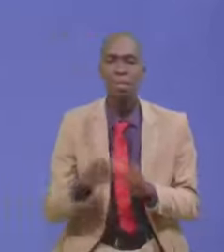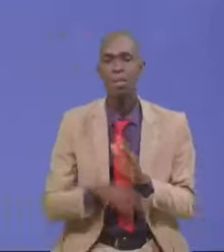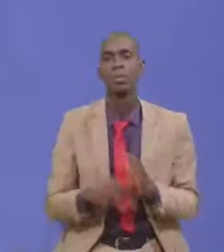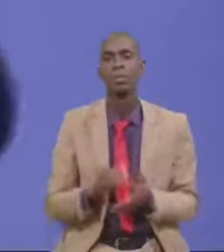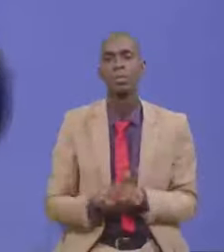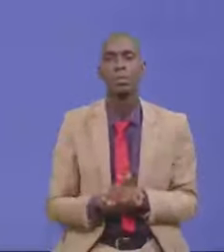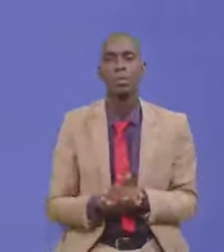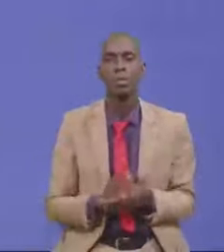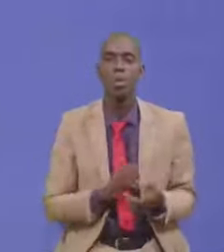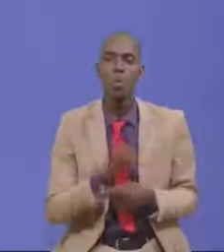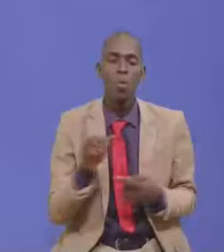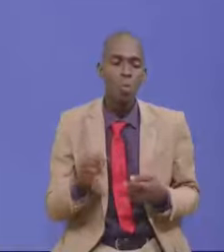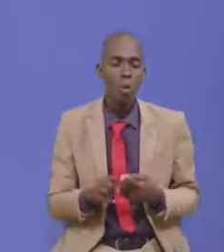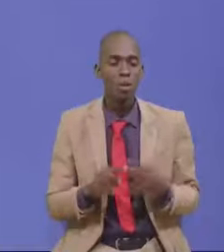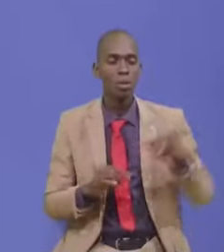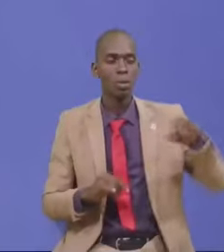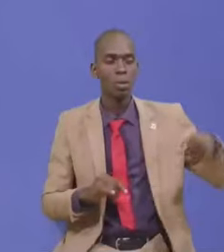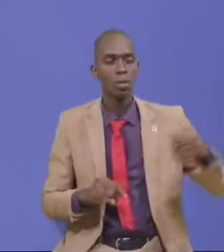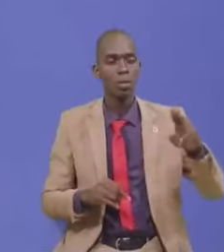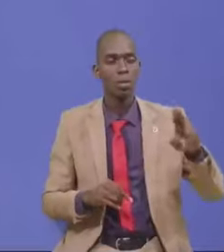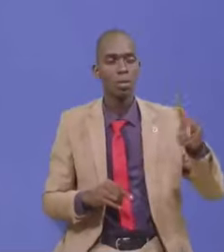Quand vous avez la vérité,